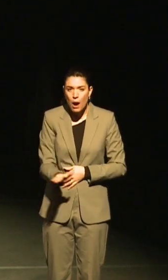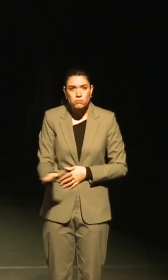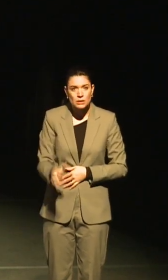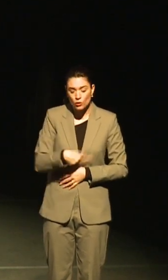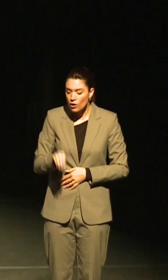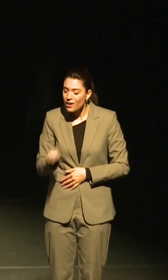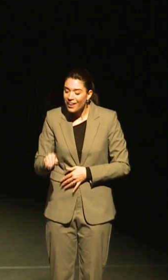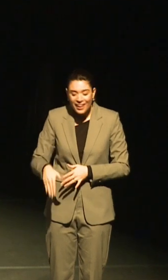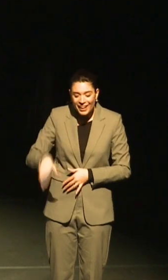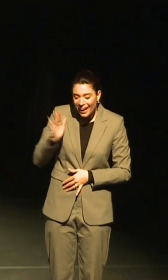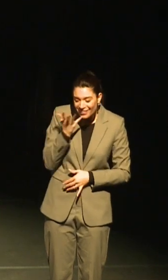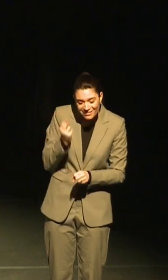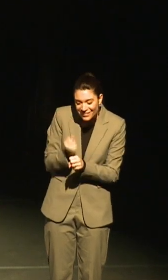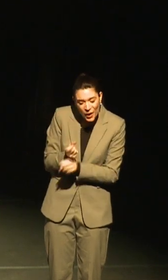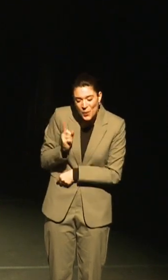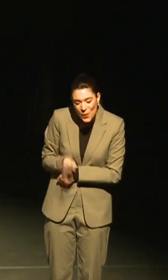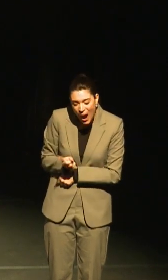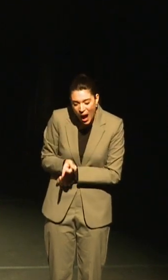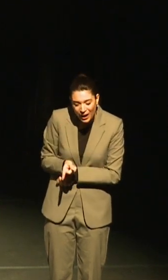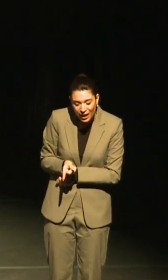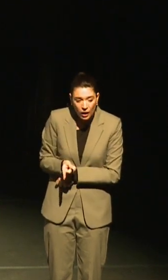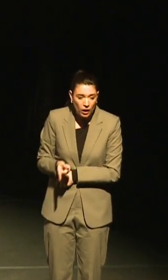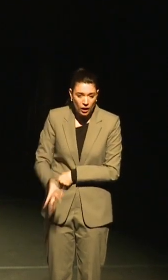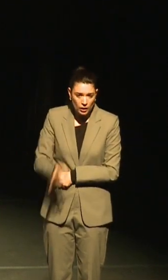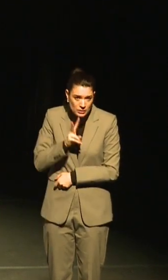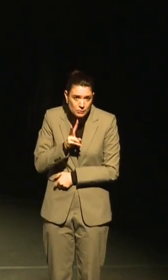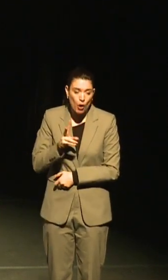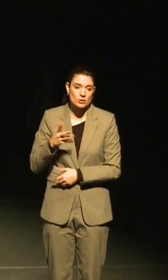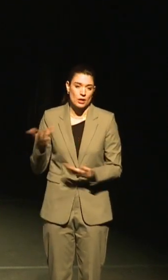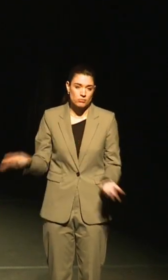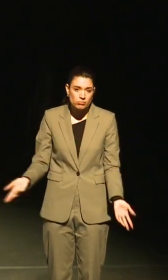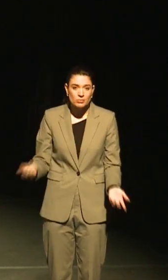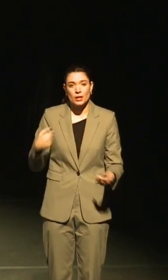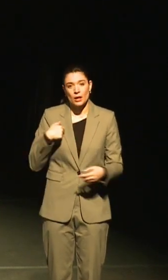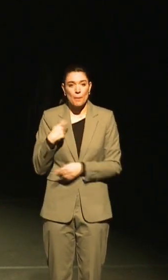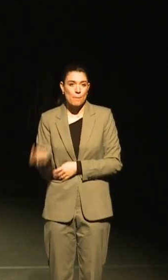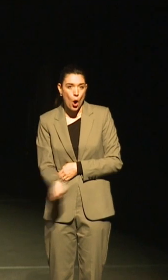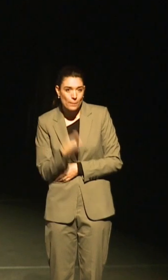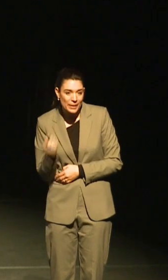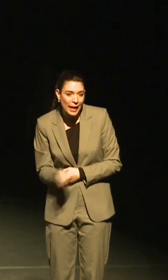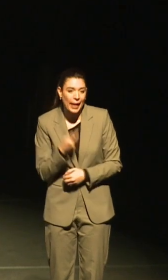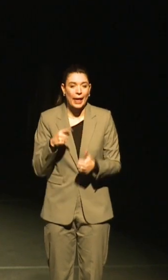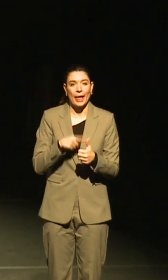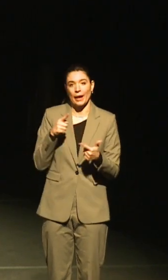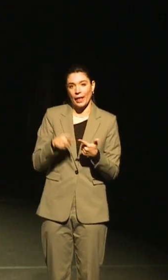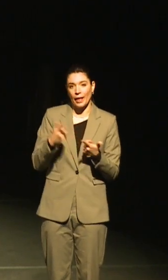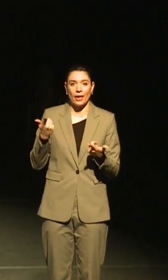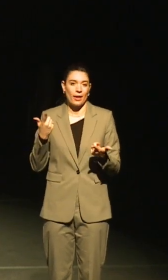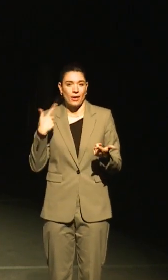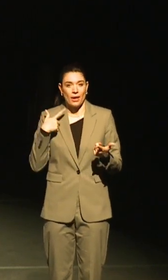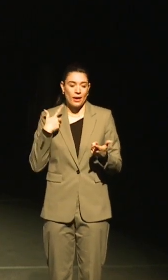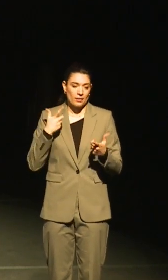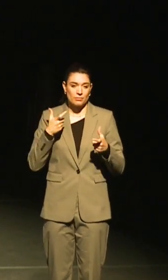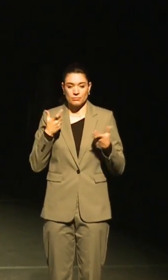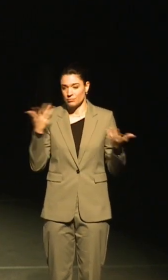missionario il medico ma non il capo del personaggio Cioè se un bambino dice il capo del personale lo facciamo vedere qualche dono ed essere uno bravo